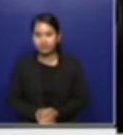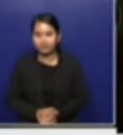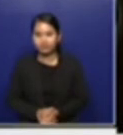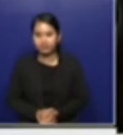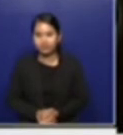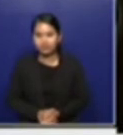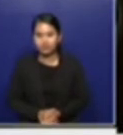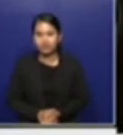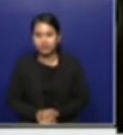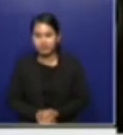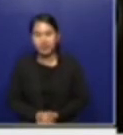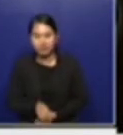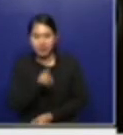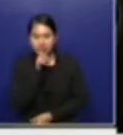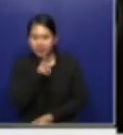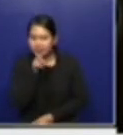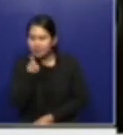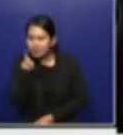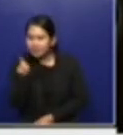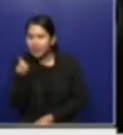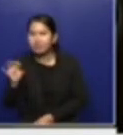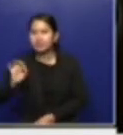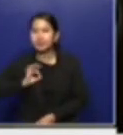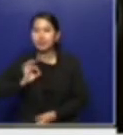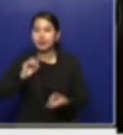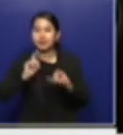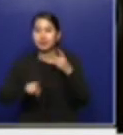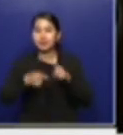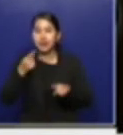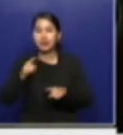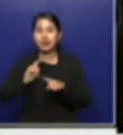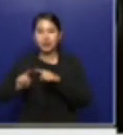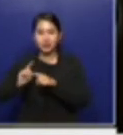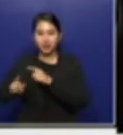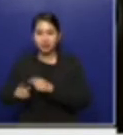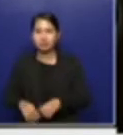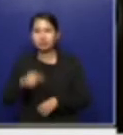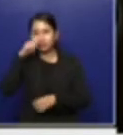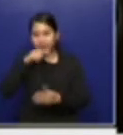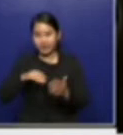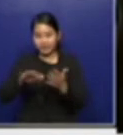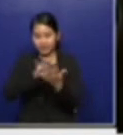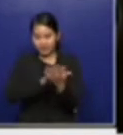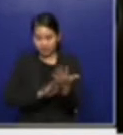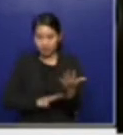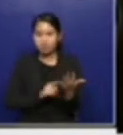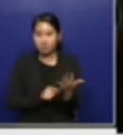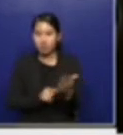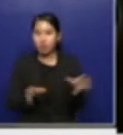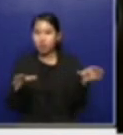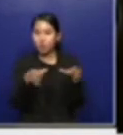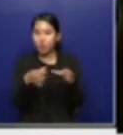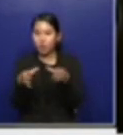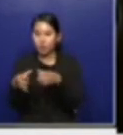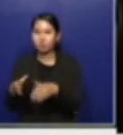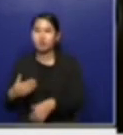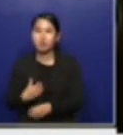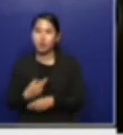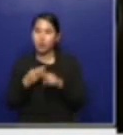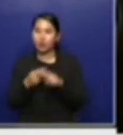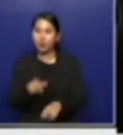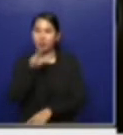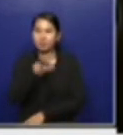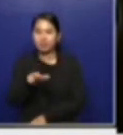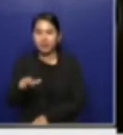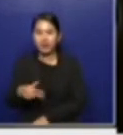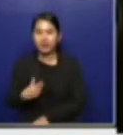ถ้าจะไปถามทั้งหมดไม่ว่าจะเป็นเพื่อนสมาชิกสภาผู้แทนราษฎรผมเชื่อว่าทั้งประเทศนะครับทุกพรรคโดยเฉพาะพรรคเพื่อไทยเนี่ยต่